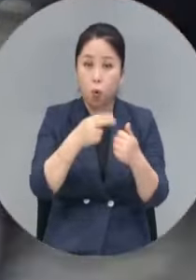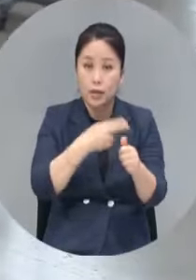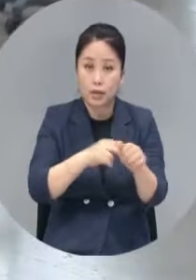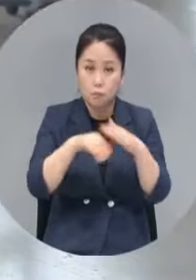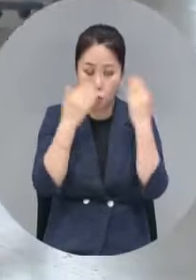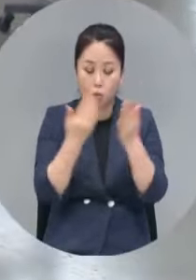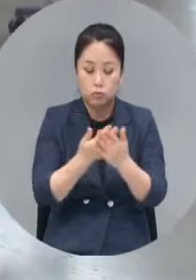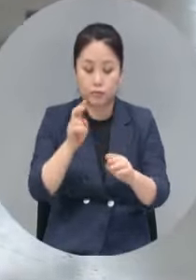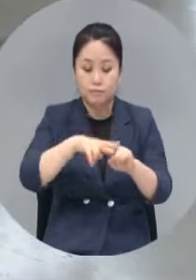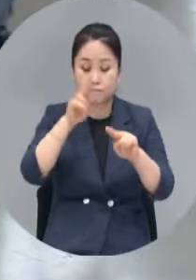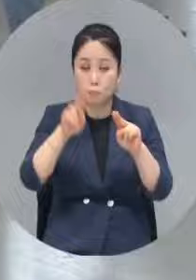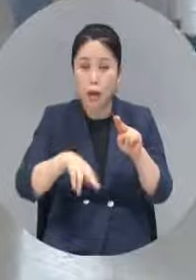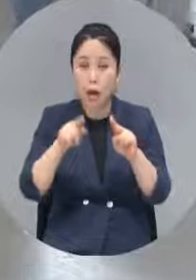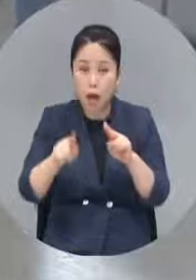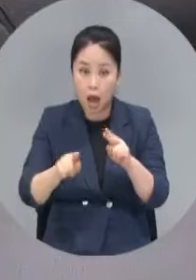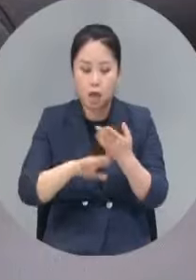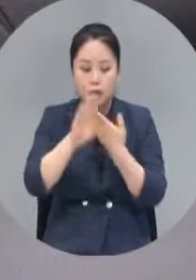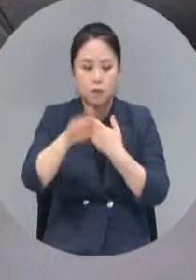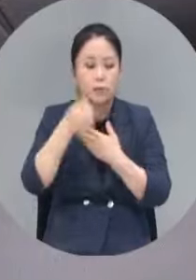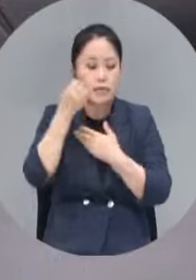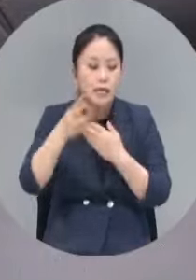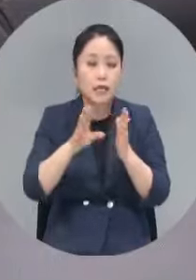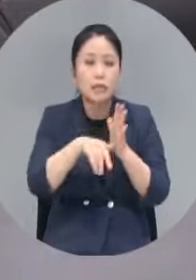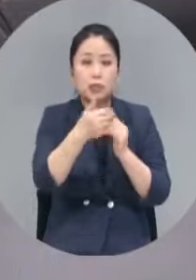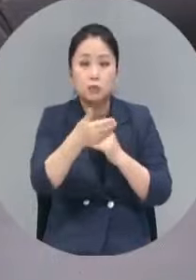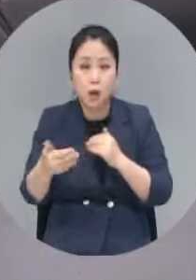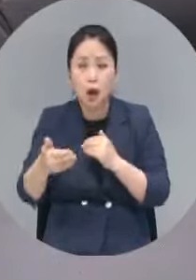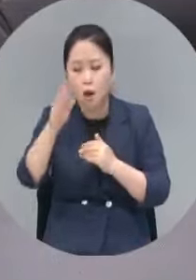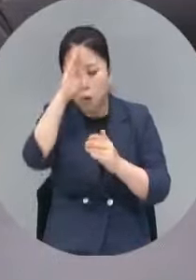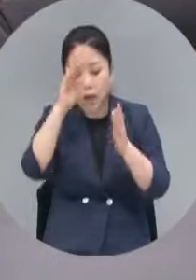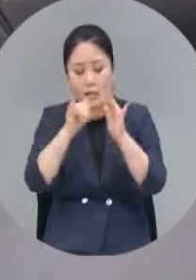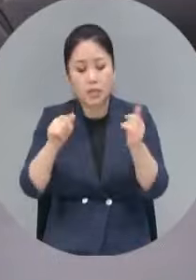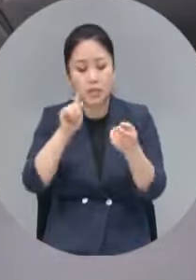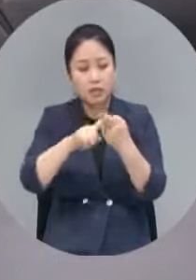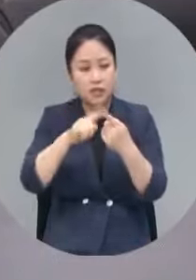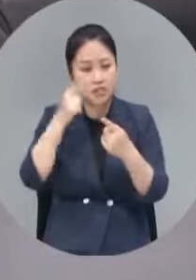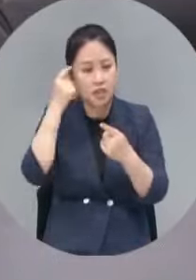의정 갈등 속에 환자들은 잊혀져 가고 있습니다. MBC 뉴스 유태경입니다.